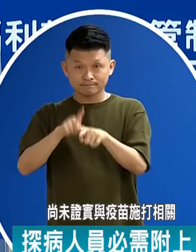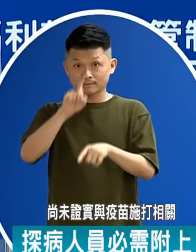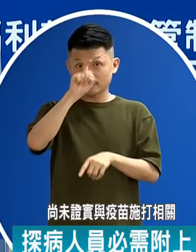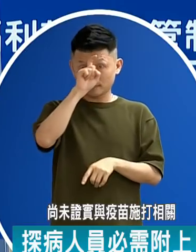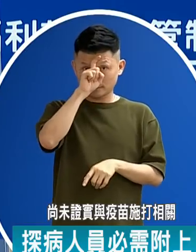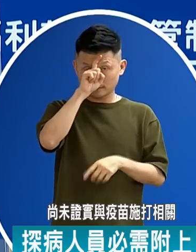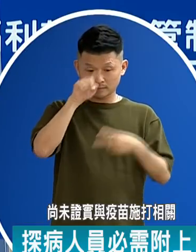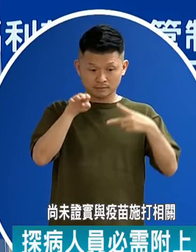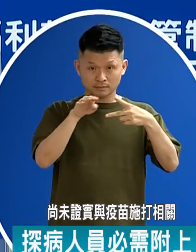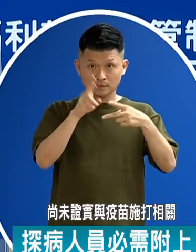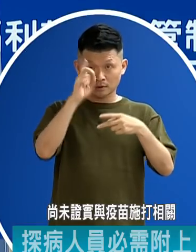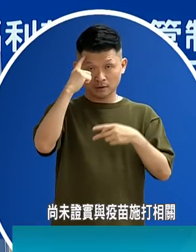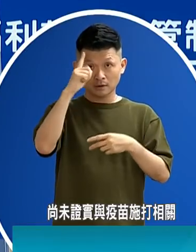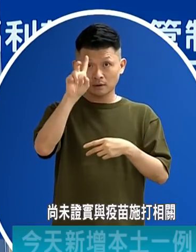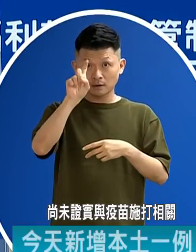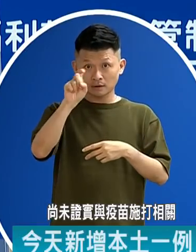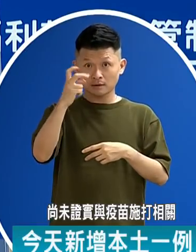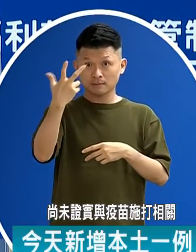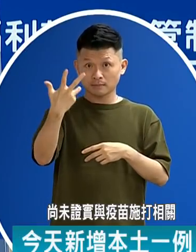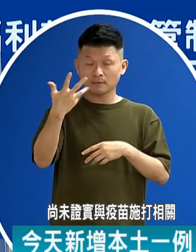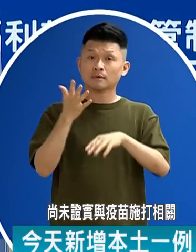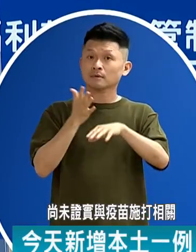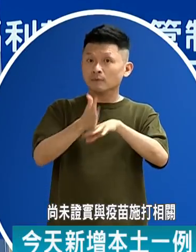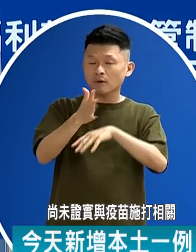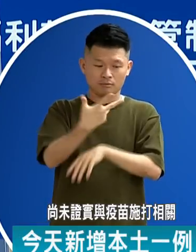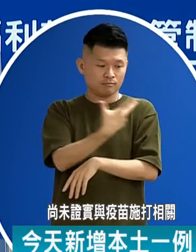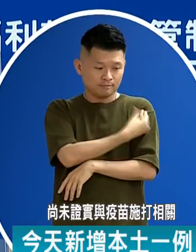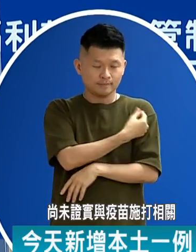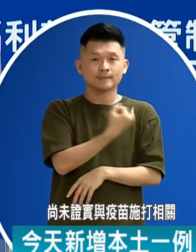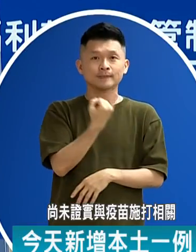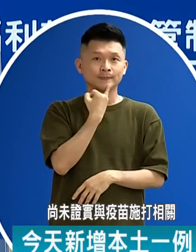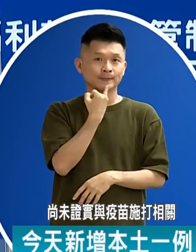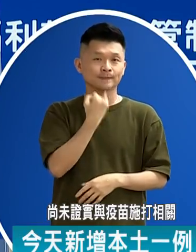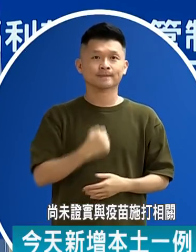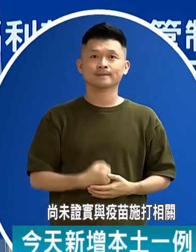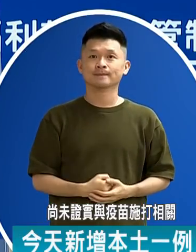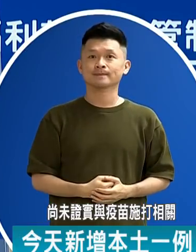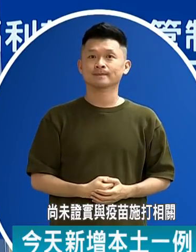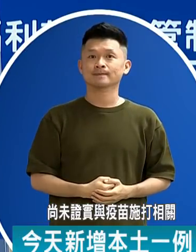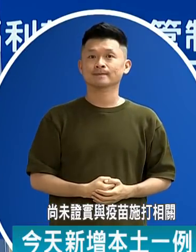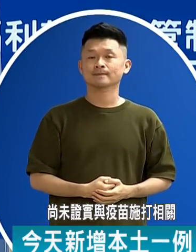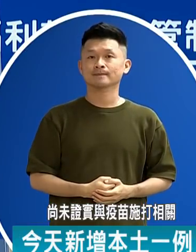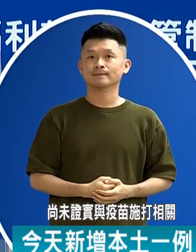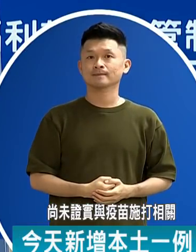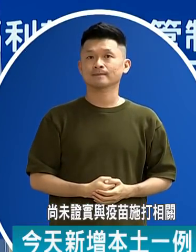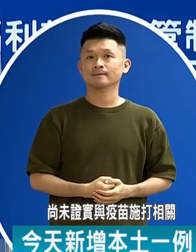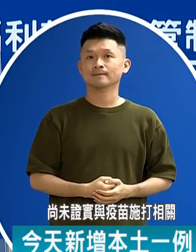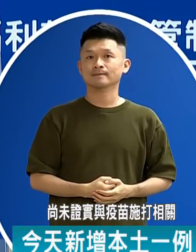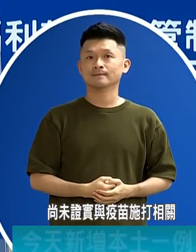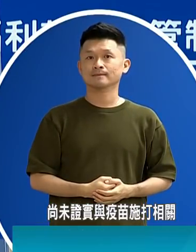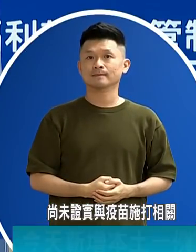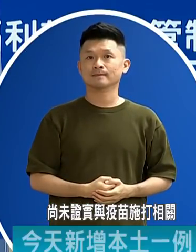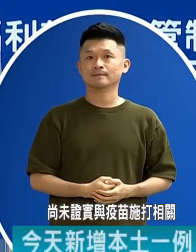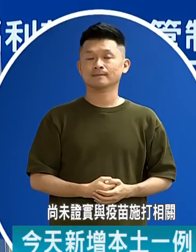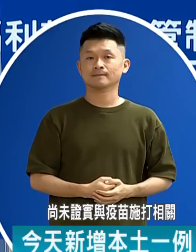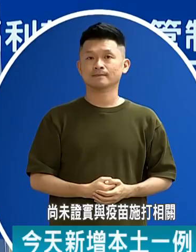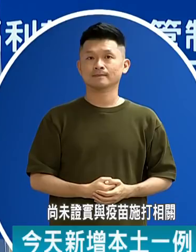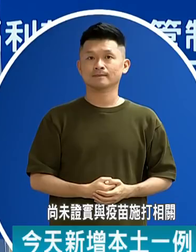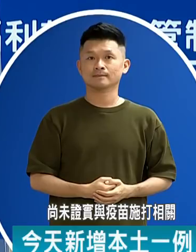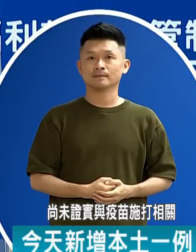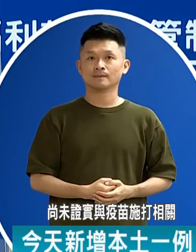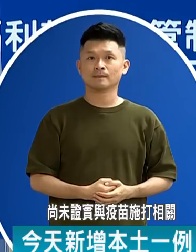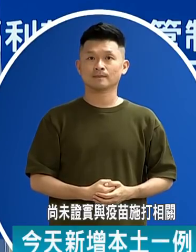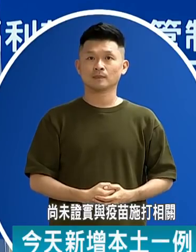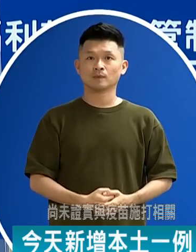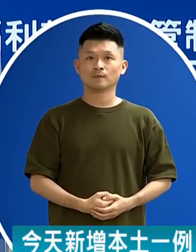家陈时中，他说初步研判有心肌梗塞的可能性，必须要法医相验才能知道是否跟打高端疫苗有